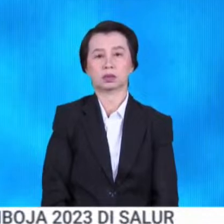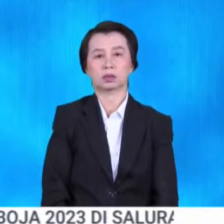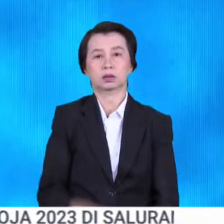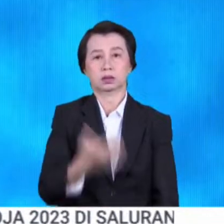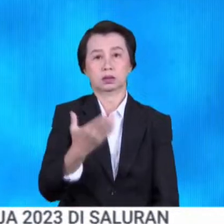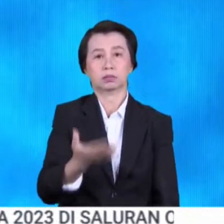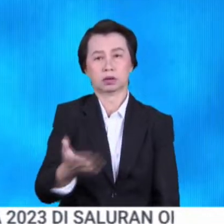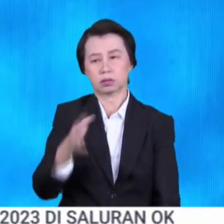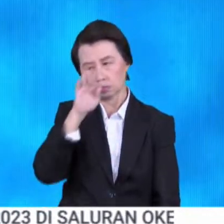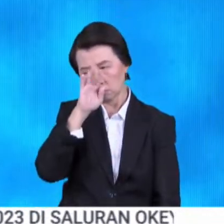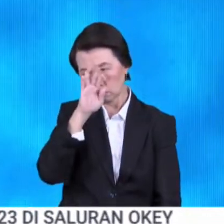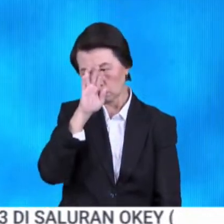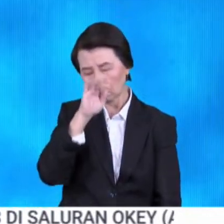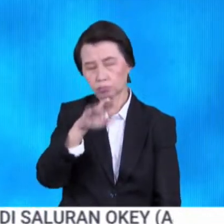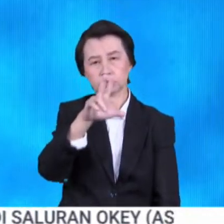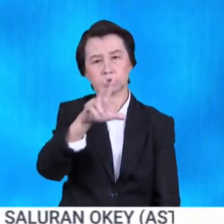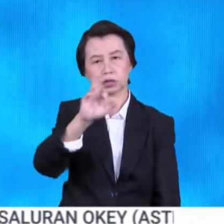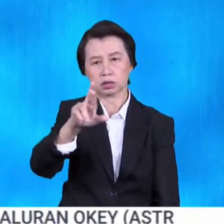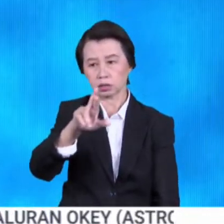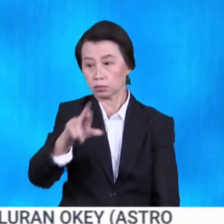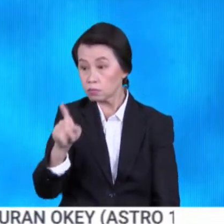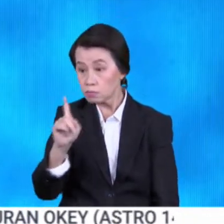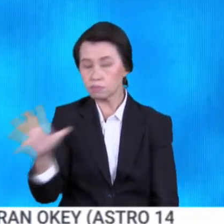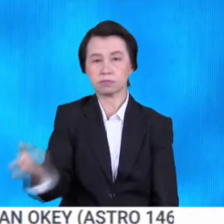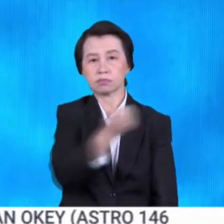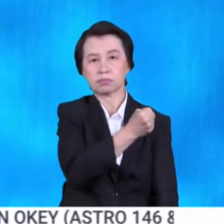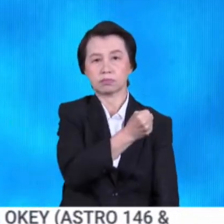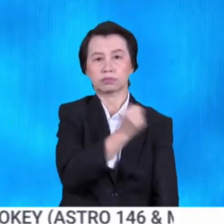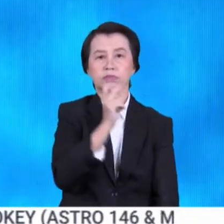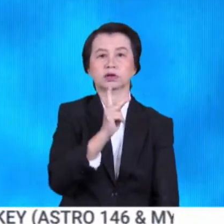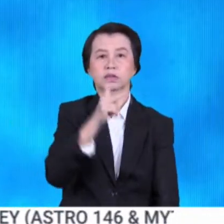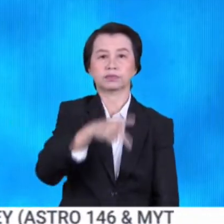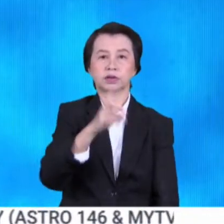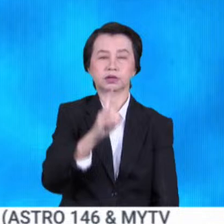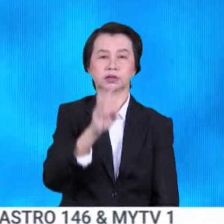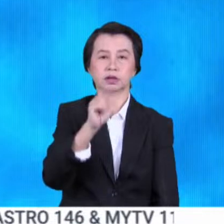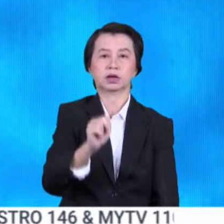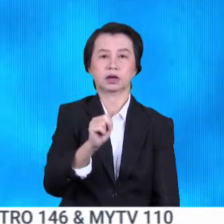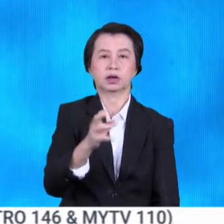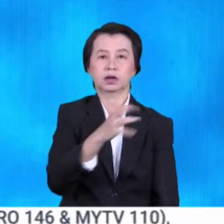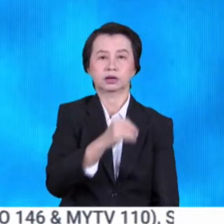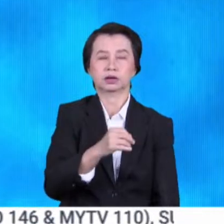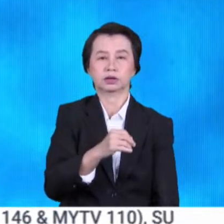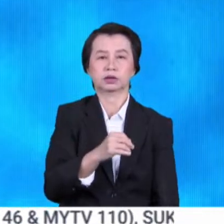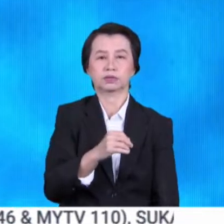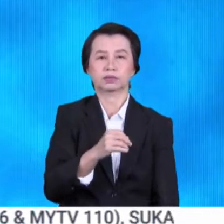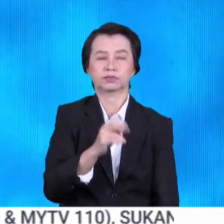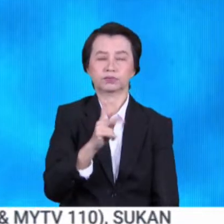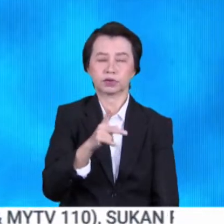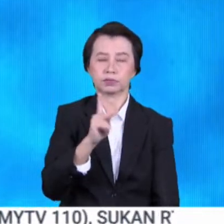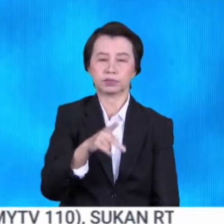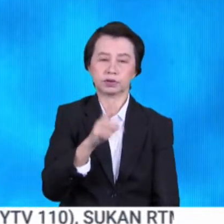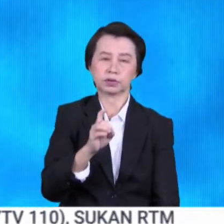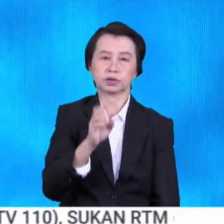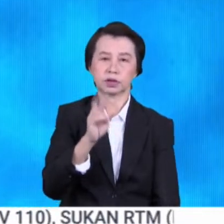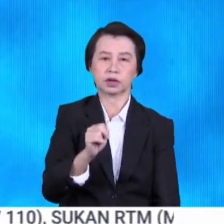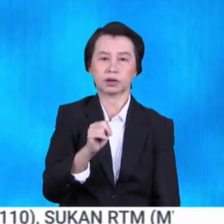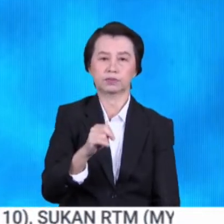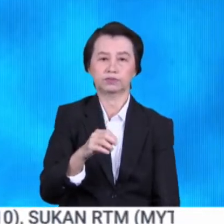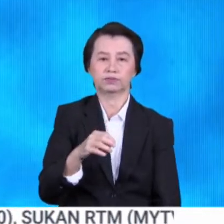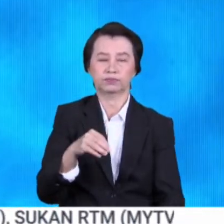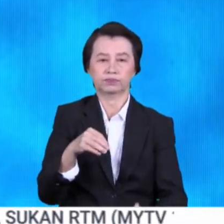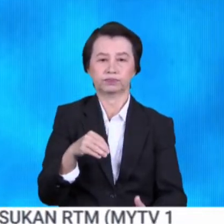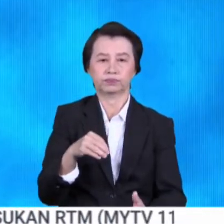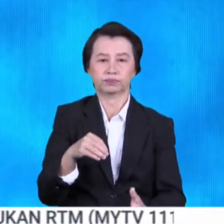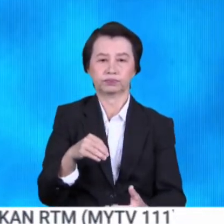Barangan tiruan bernilai RM3,000 dirampas oleh Kementerian Perdagangan Dalam Negeri dan Kos Sara Hidup KPDN dan rampasan